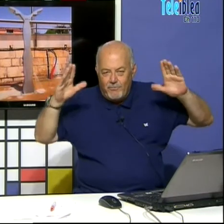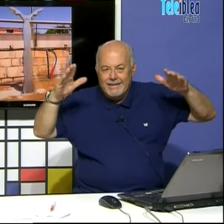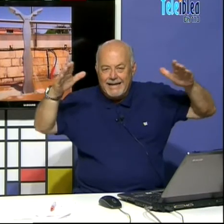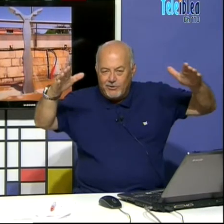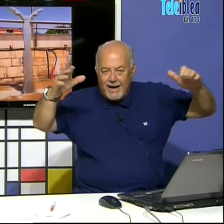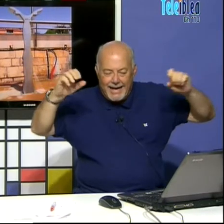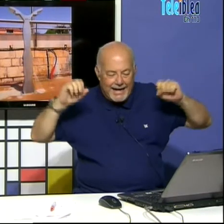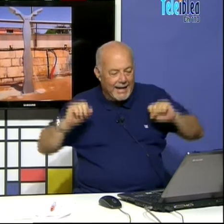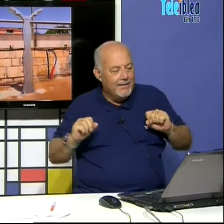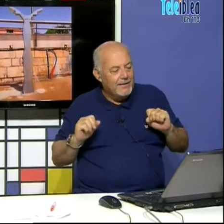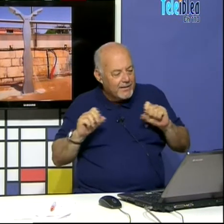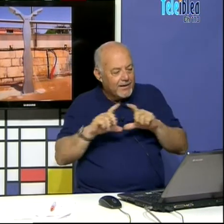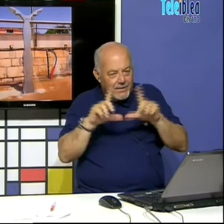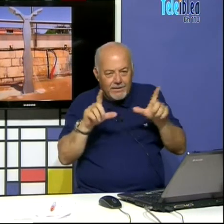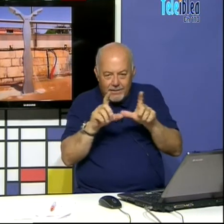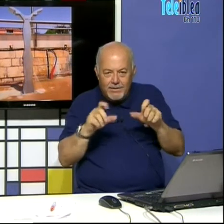ho mandato anche